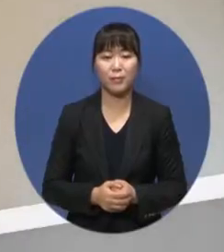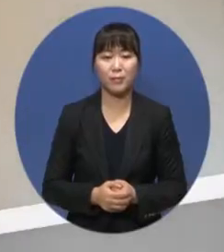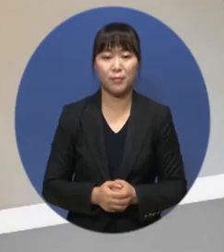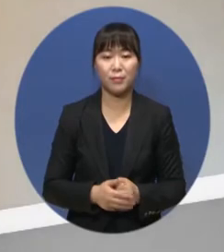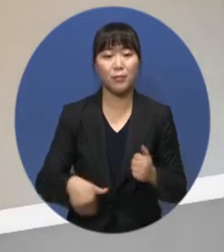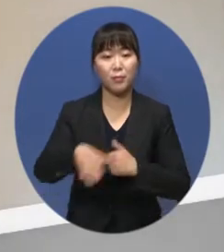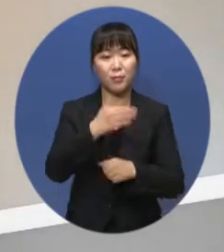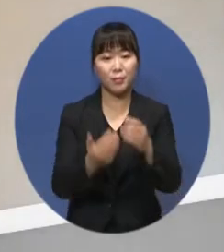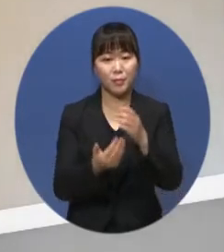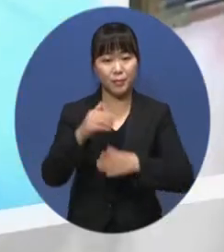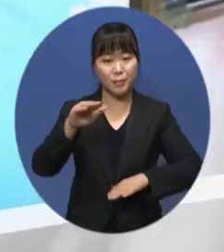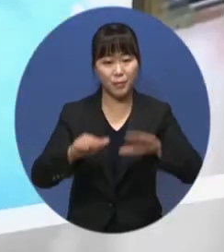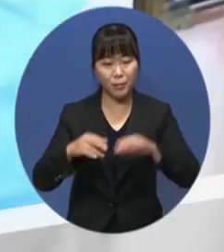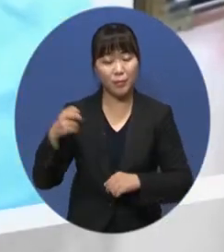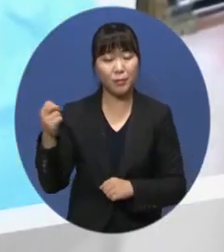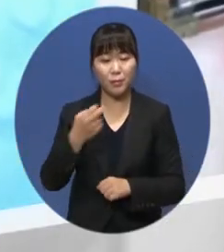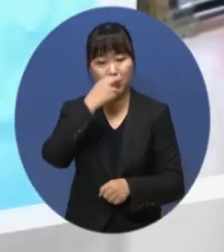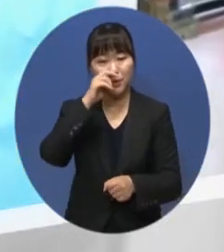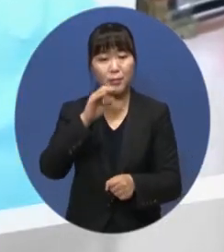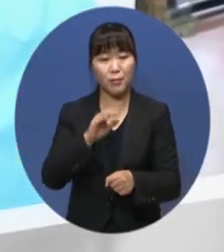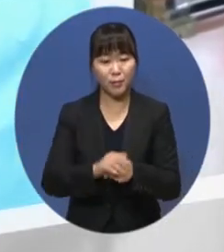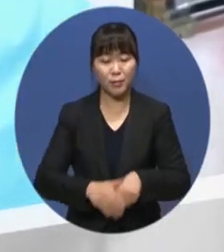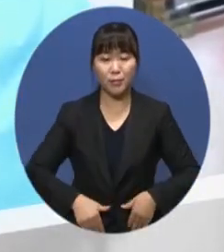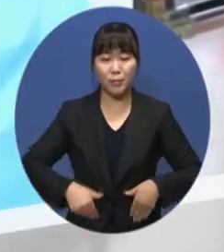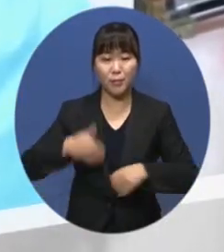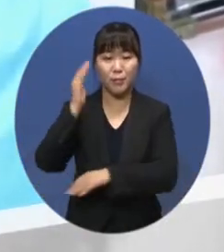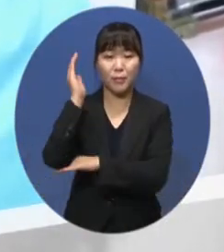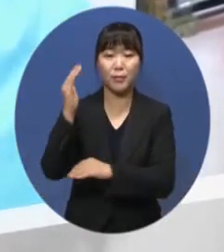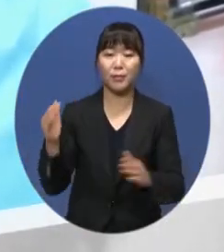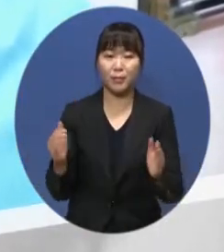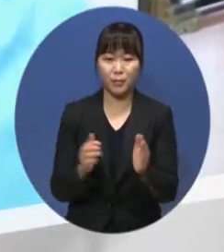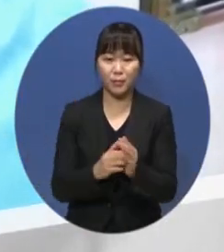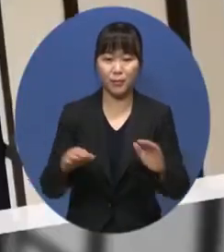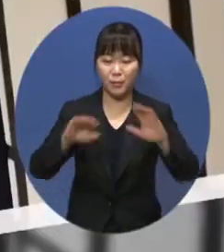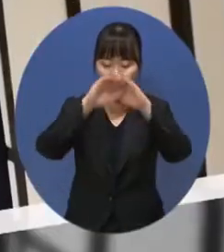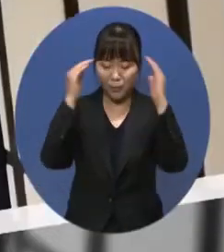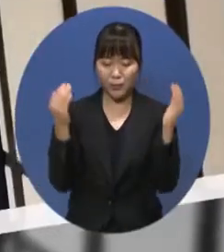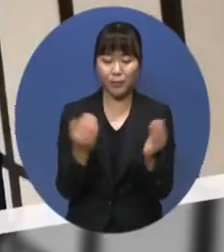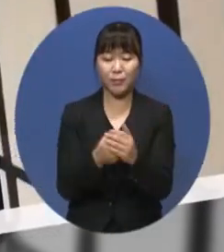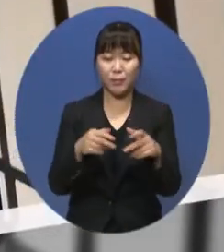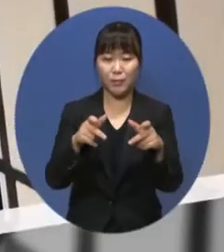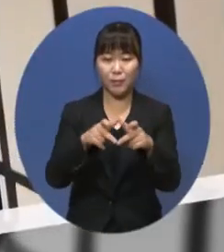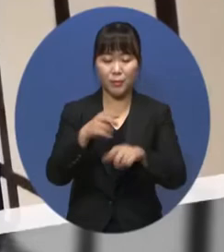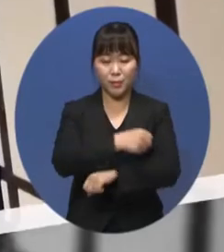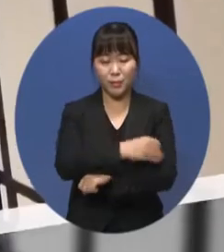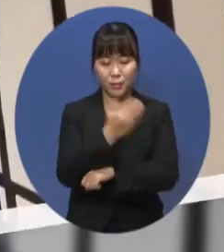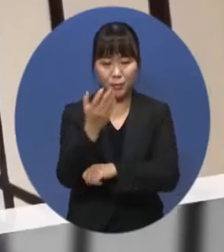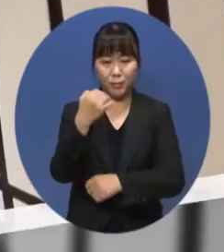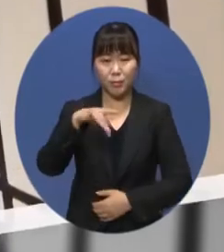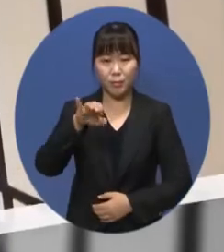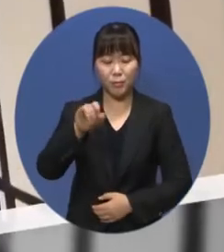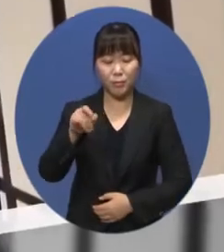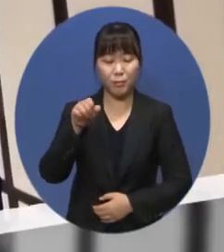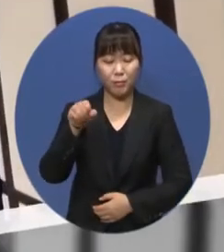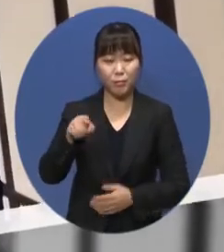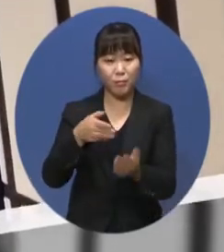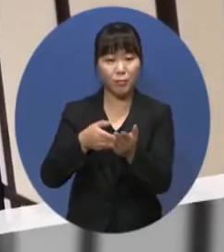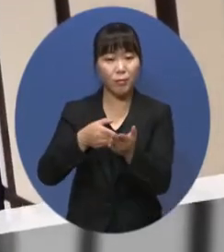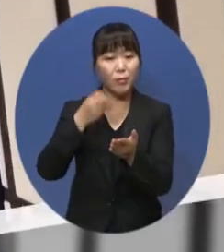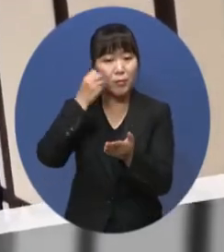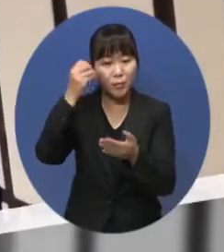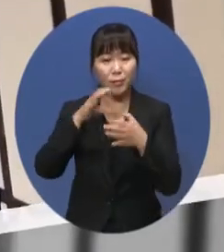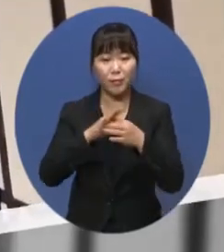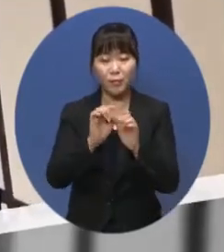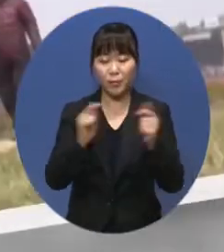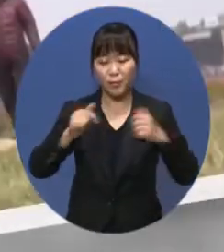우리 주변에서 일어나는 불공정한 살에 붙어 억울한 사연 따뜻한 윗 암까지 장애인 신문과 왜 표현 뉴스